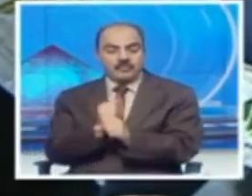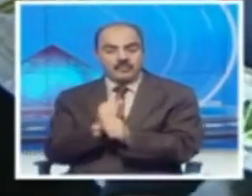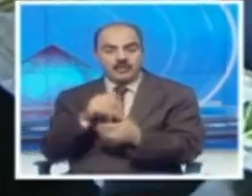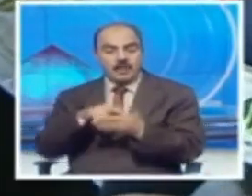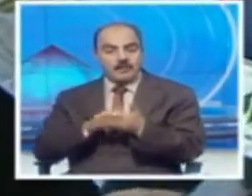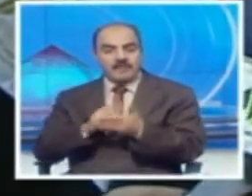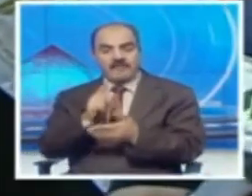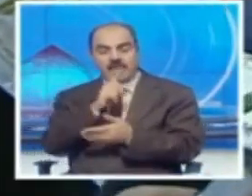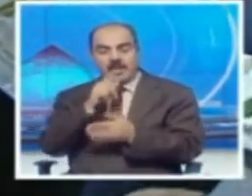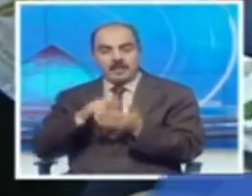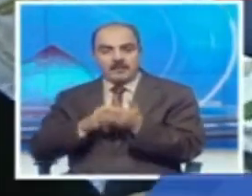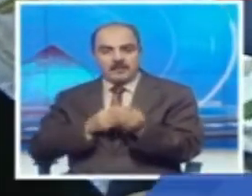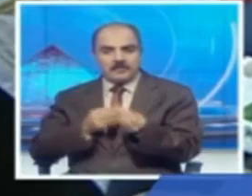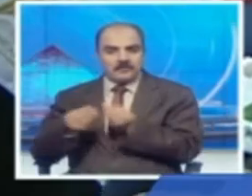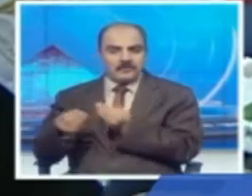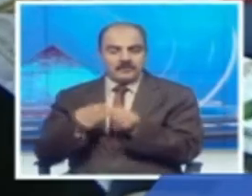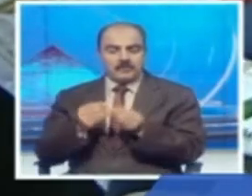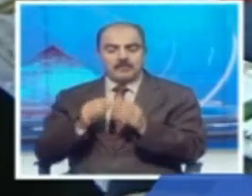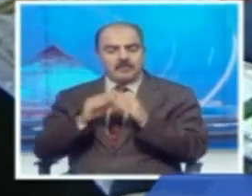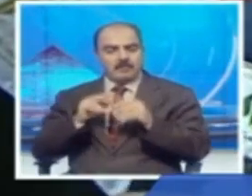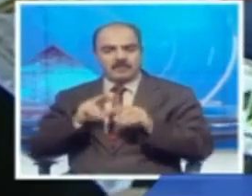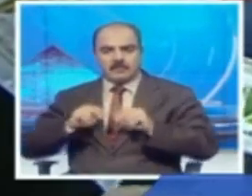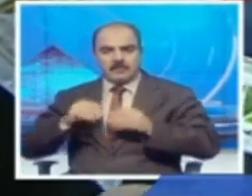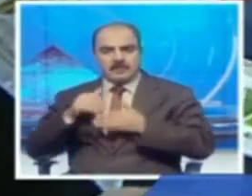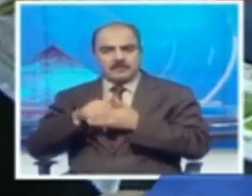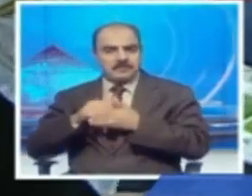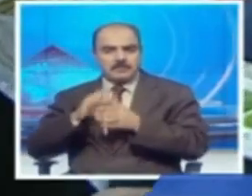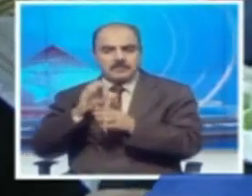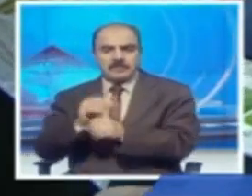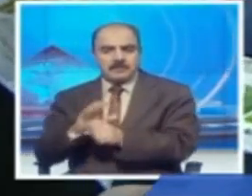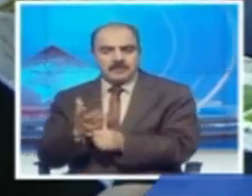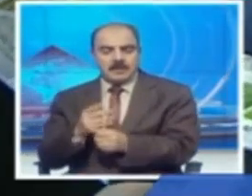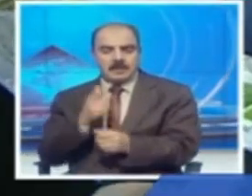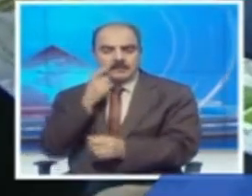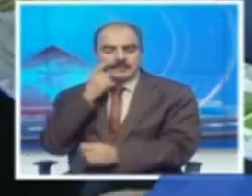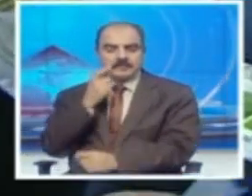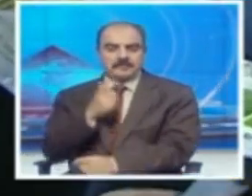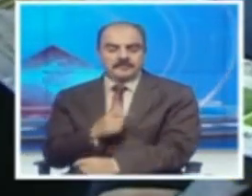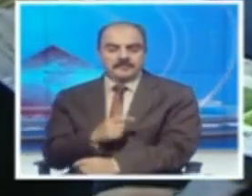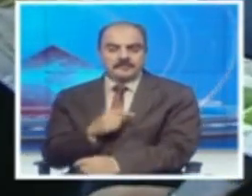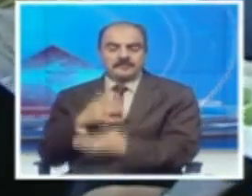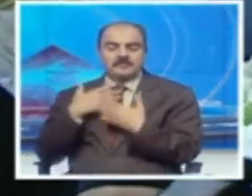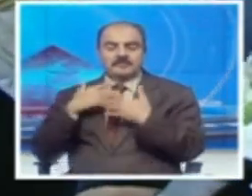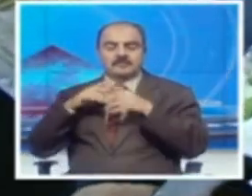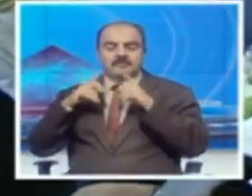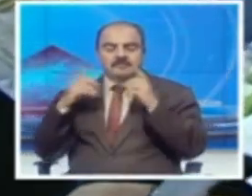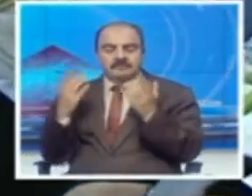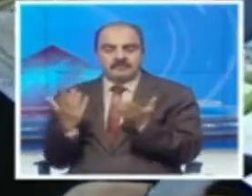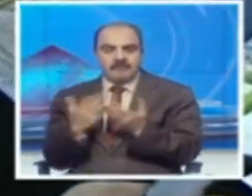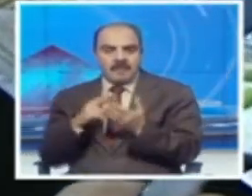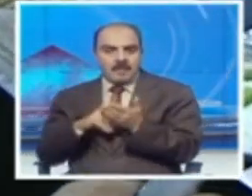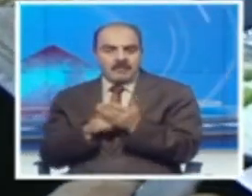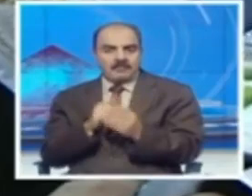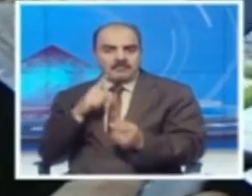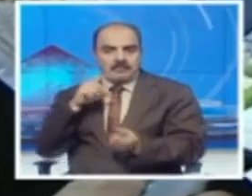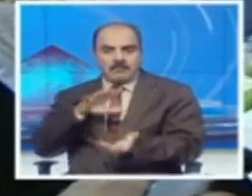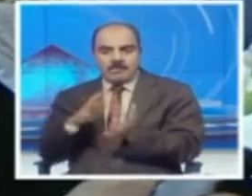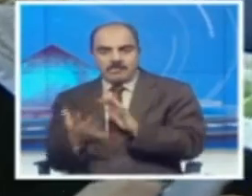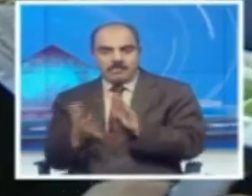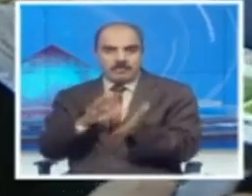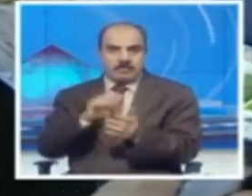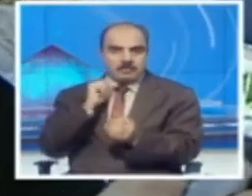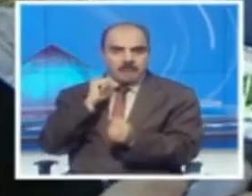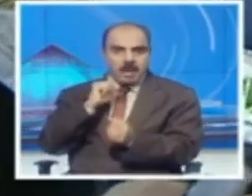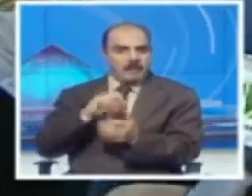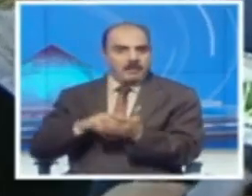التامين العالمي وبالتالي المصري كمان في المحافظه على المناخ وعلى مقاومه تغيرات اثار